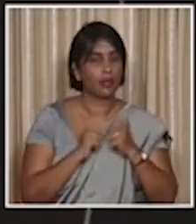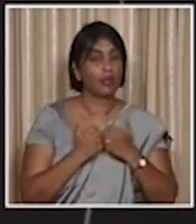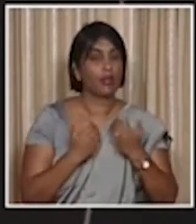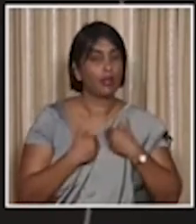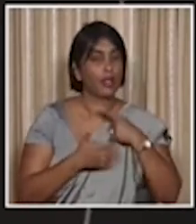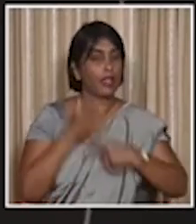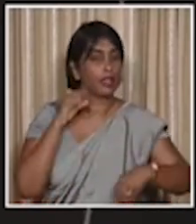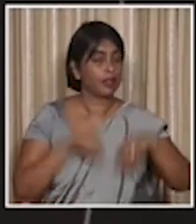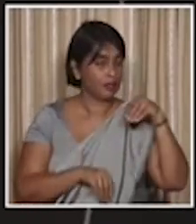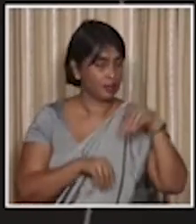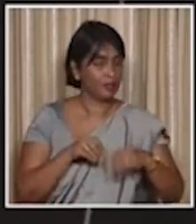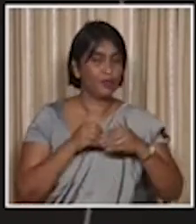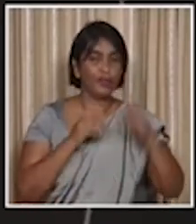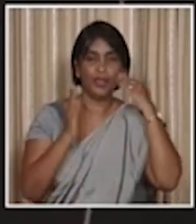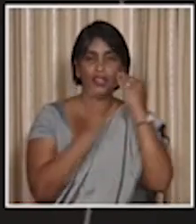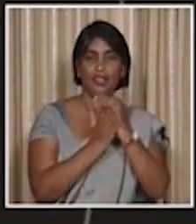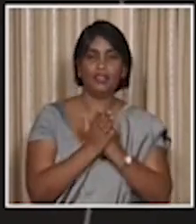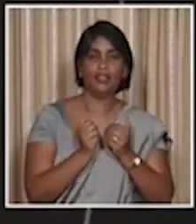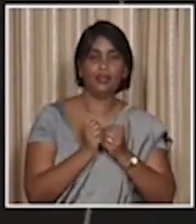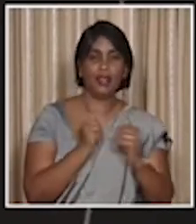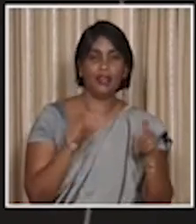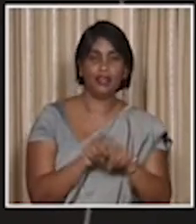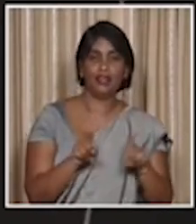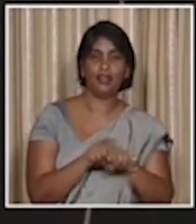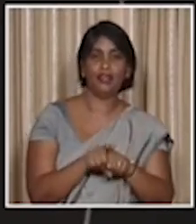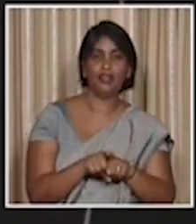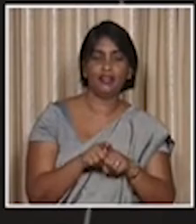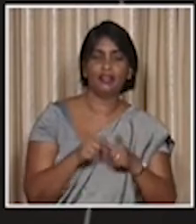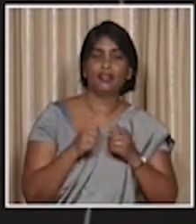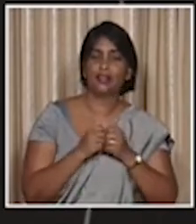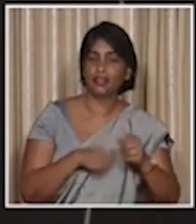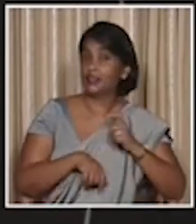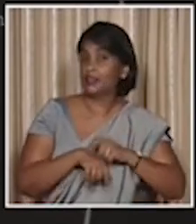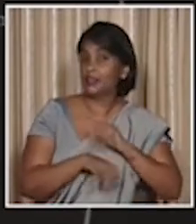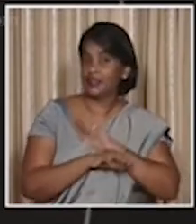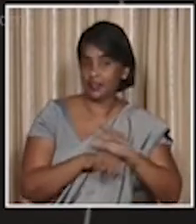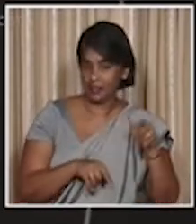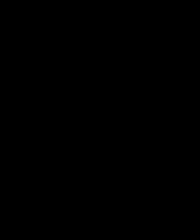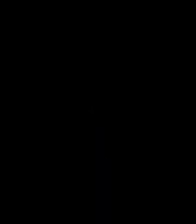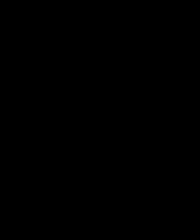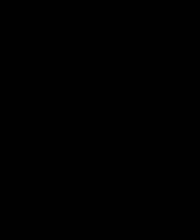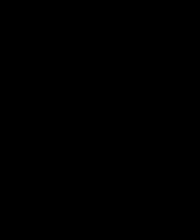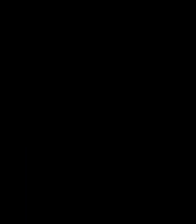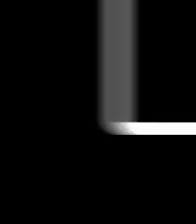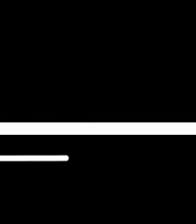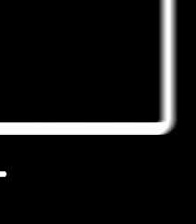අපි දේශපාලනය කරමු. හැබැයි මේක ඒක කරන වෙලාව නෙමෙයි.